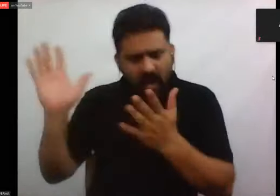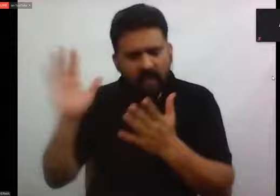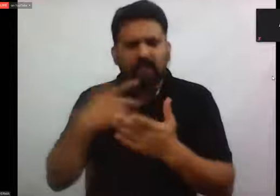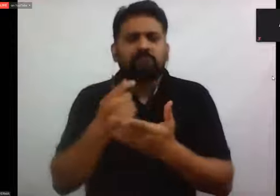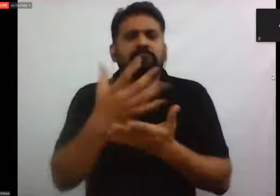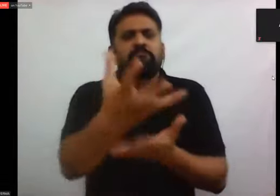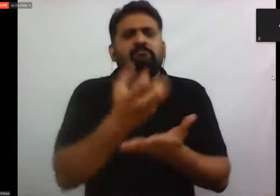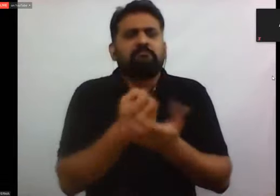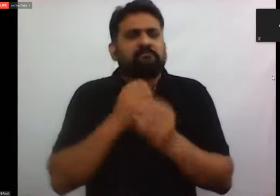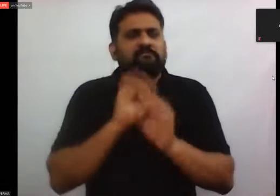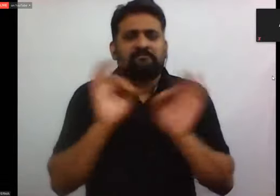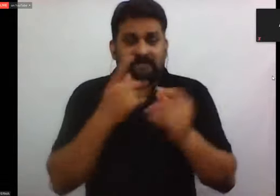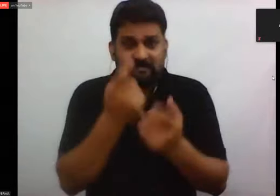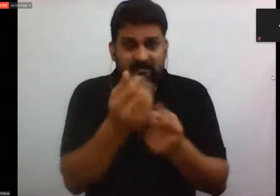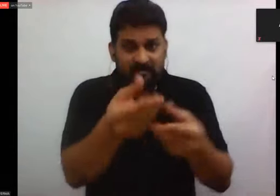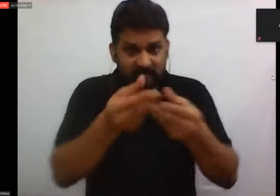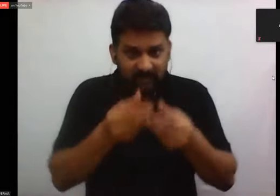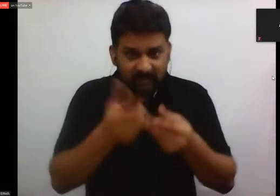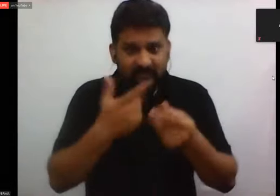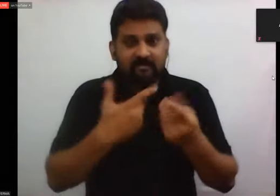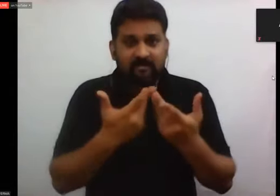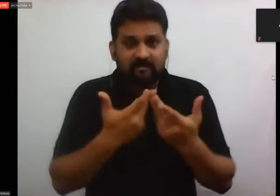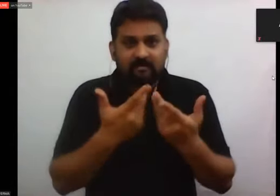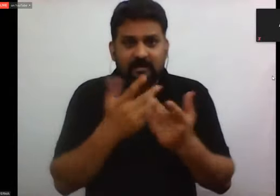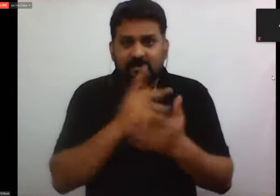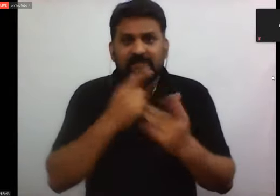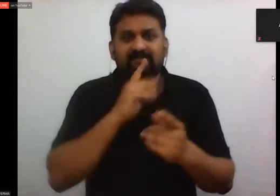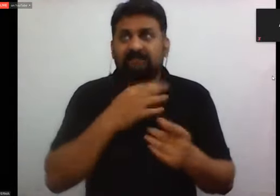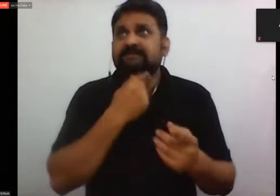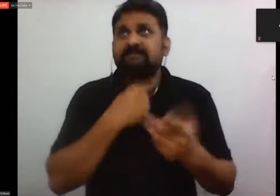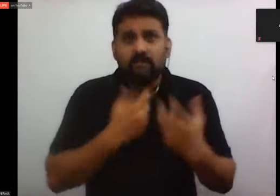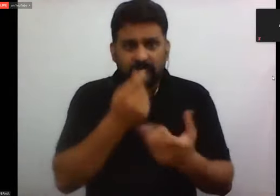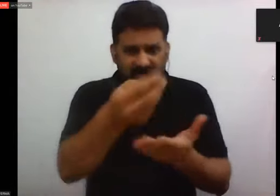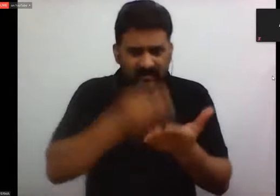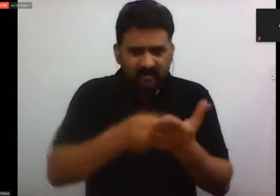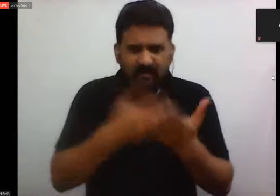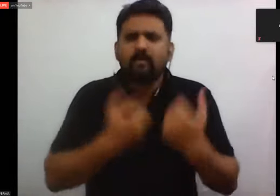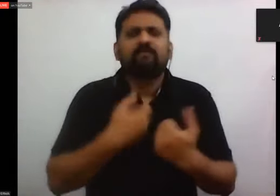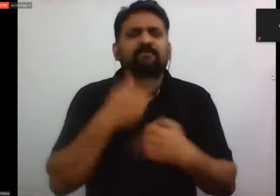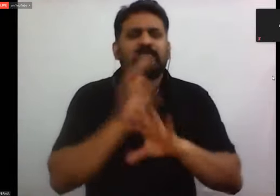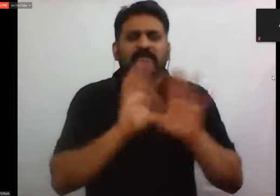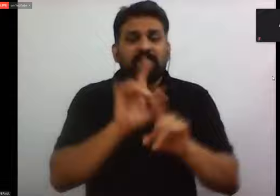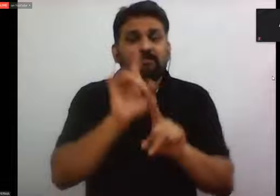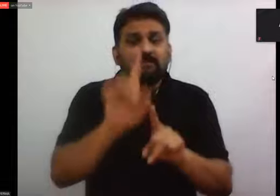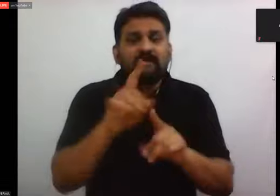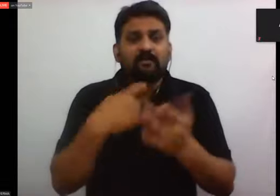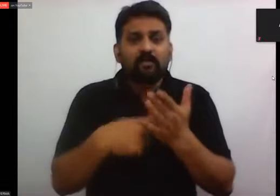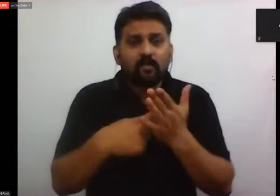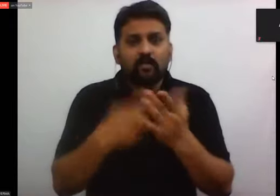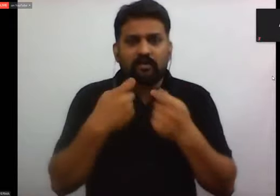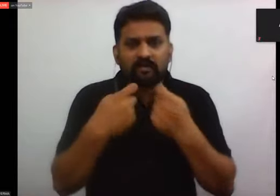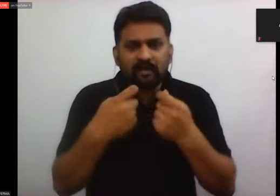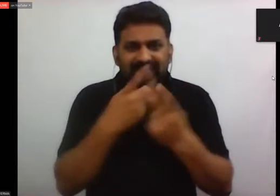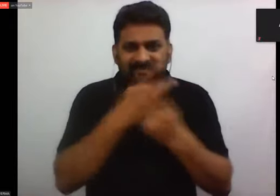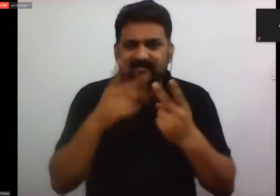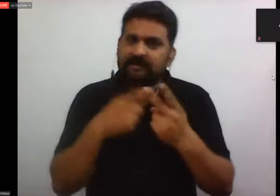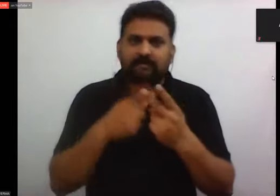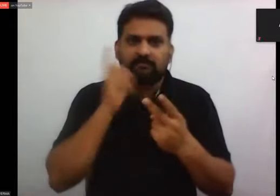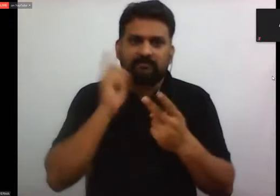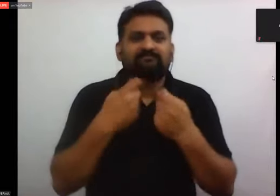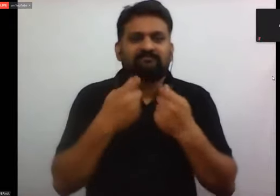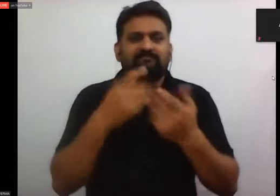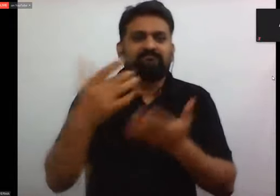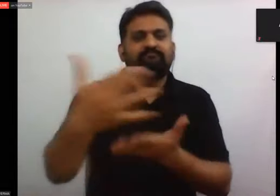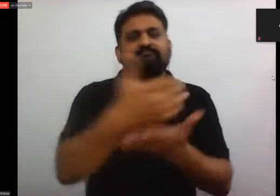लेंगे। हमको थोड़ी, हमको नहीं कोई इच्छा है कि हम आपसे पैसे लें, लेकिन कुछ कॉस्ट ऐसी हैं जिनको निकालना पड़ता है।